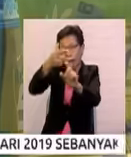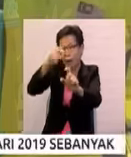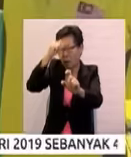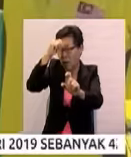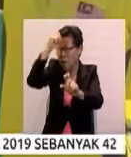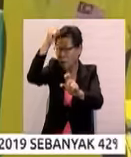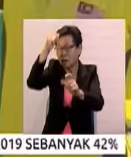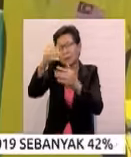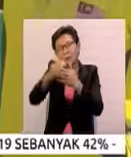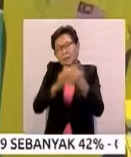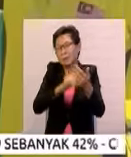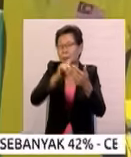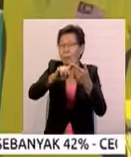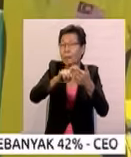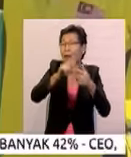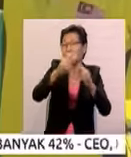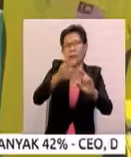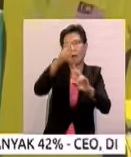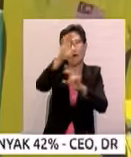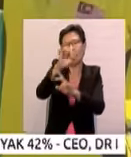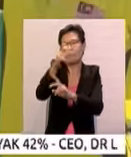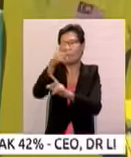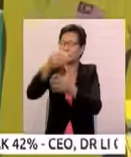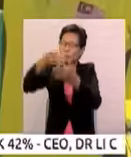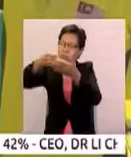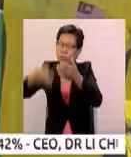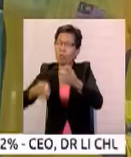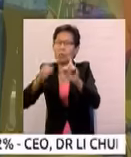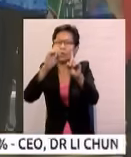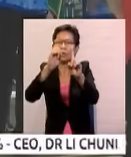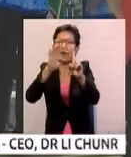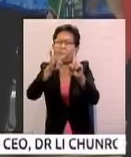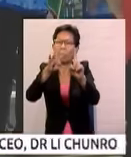Walau bagaimanapun, Fatin terpaksa akur tewas